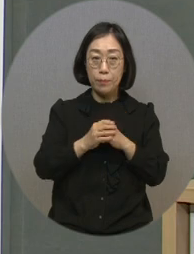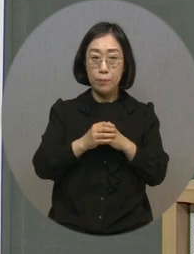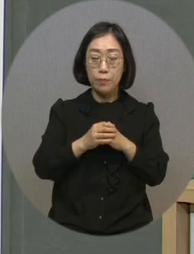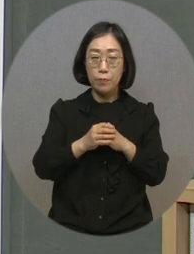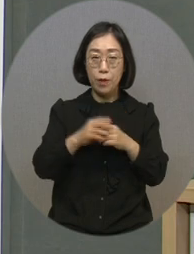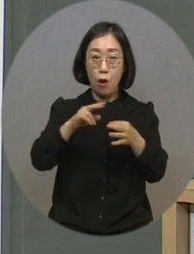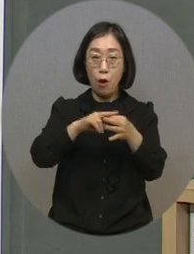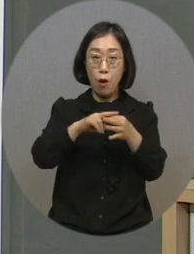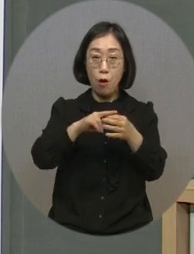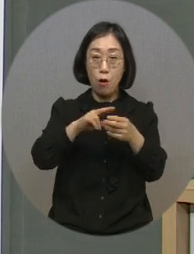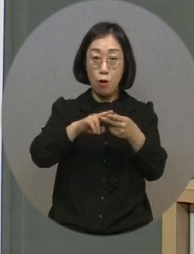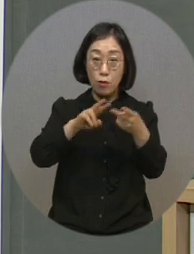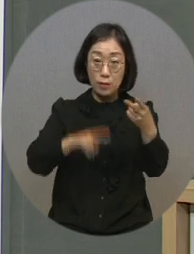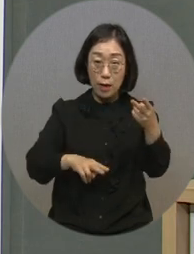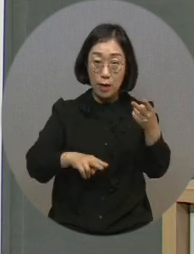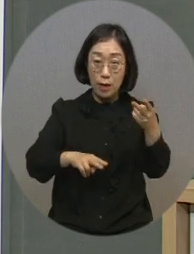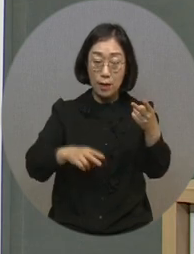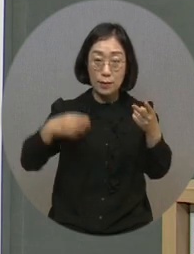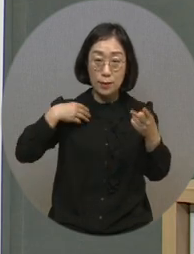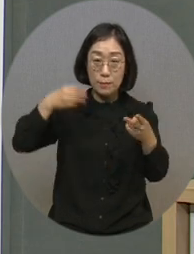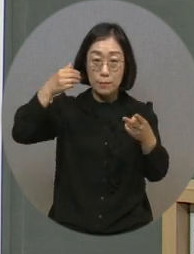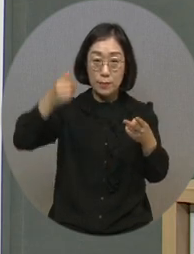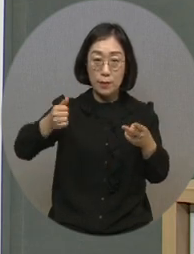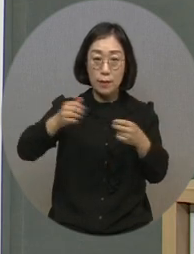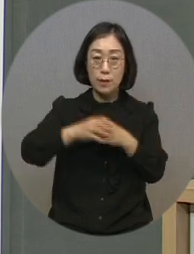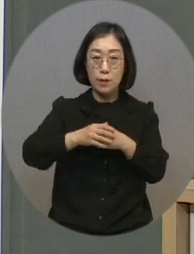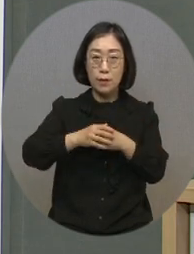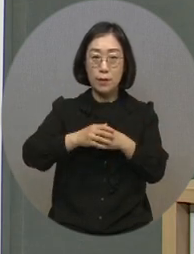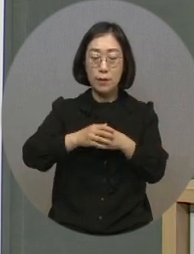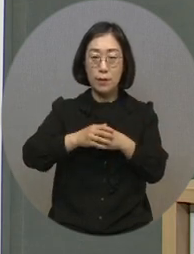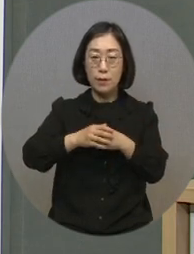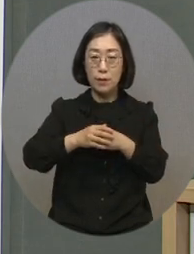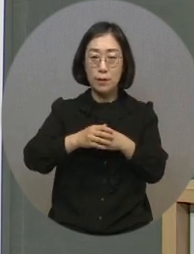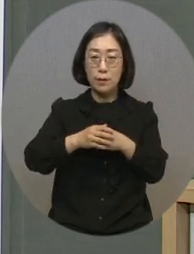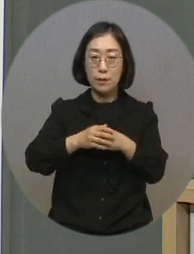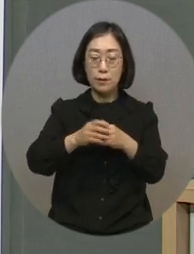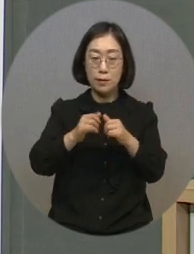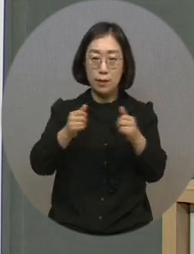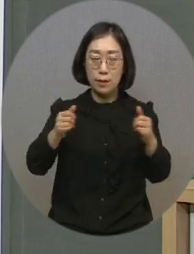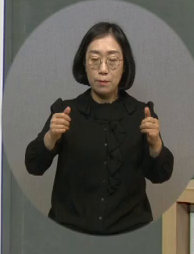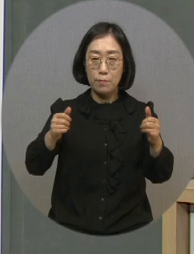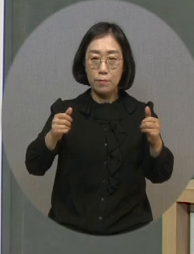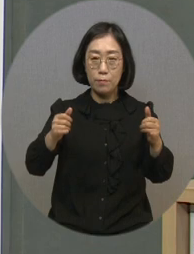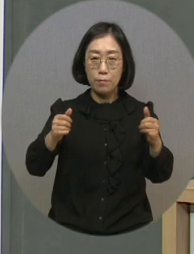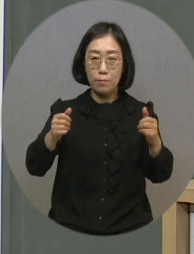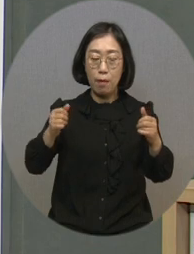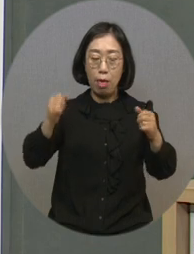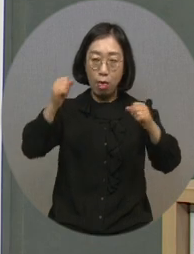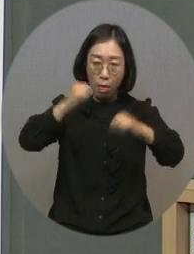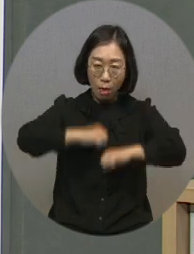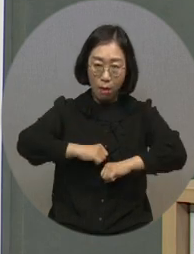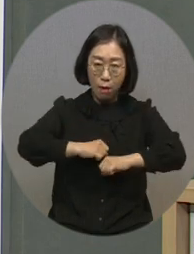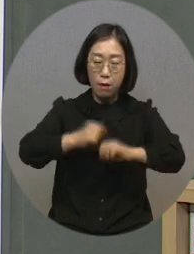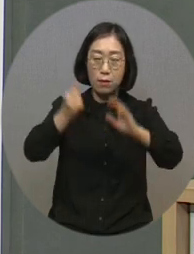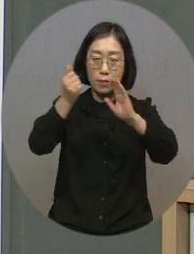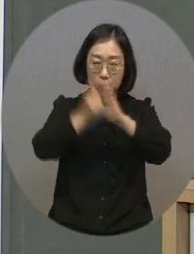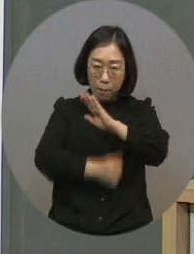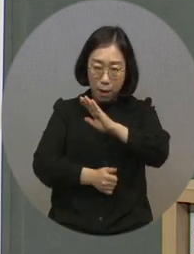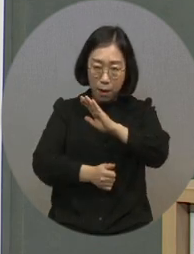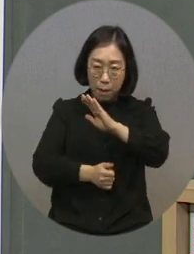형사부문장을 맡고 계시는 아주 재미있는 주인공입니다. 오뚜기 같은 인생이에요.